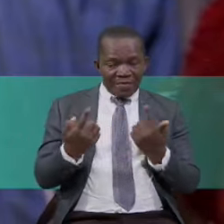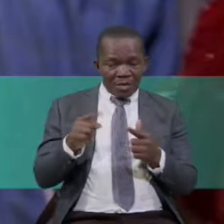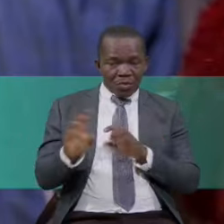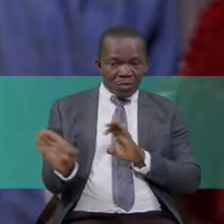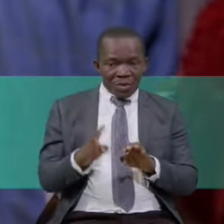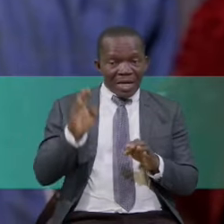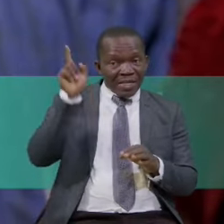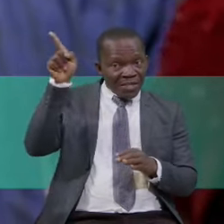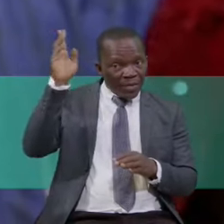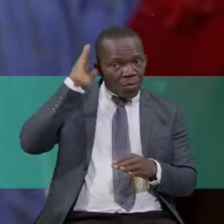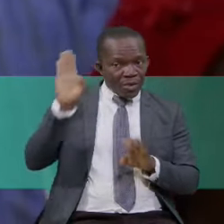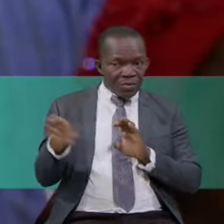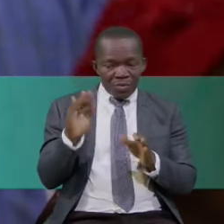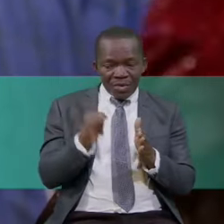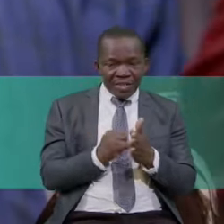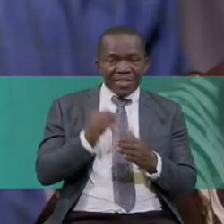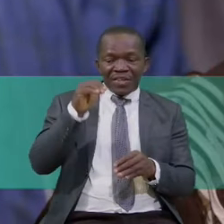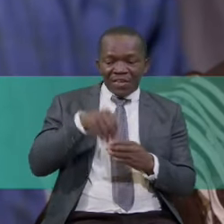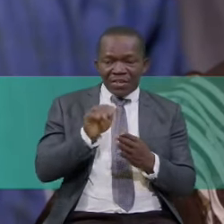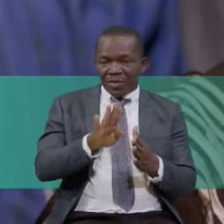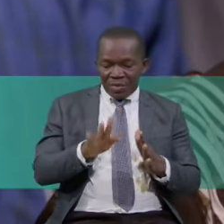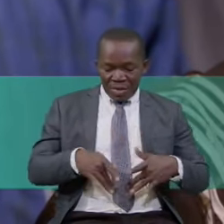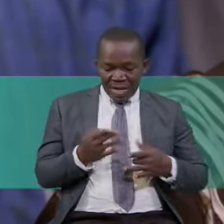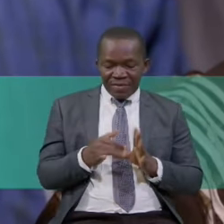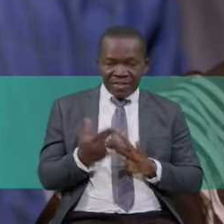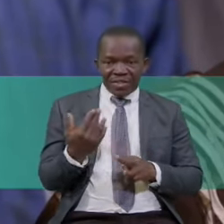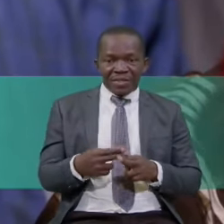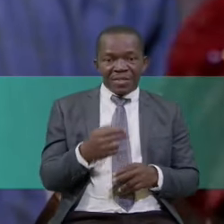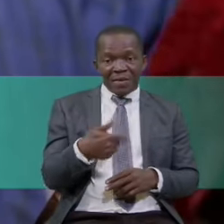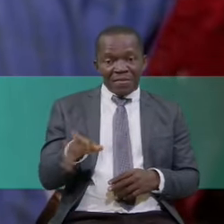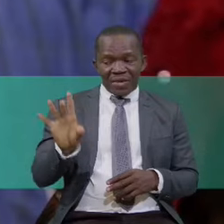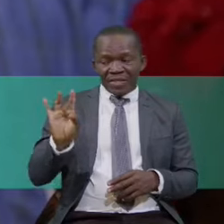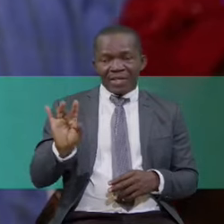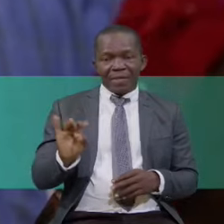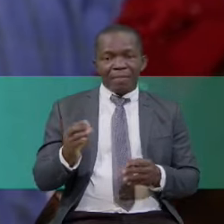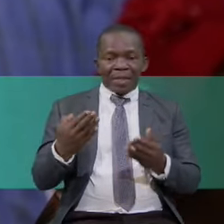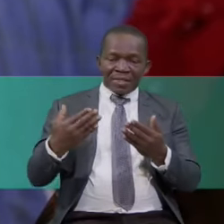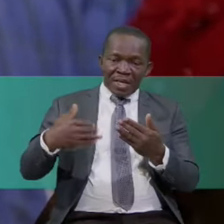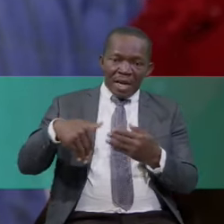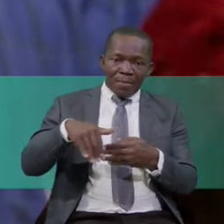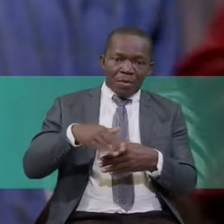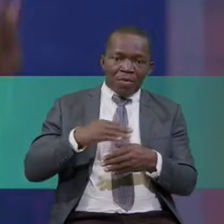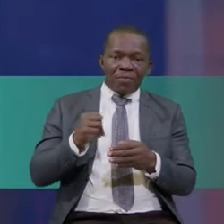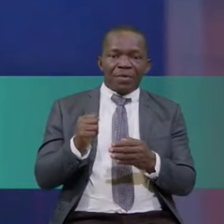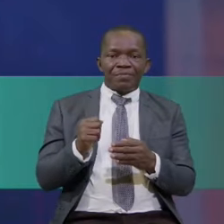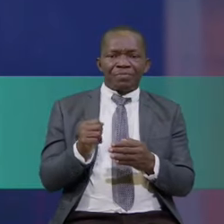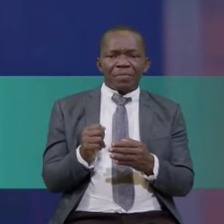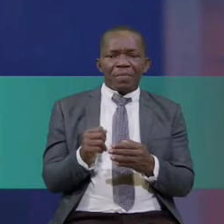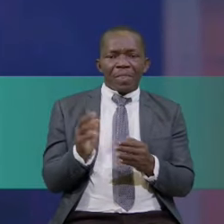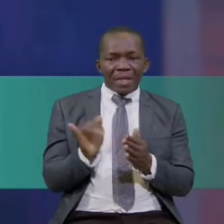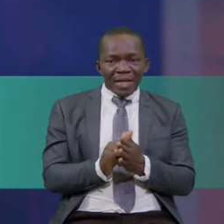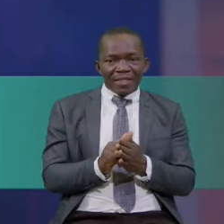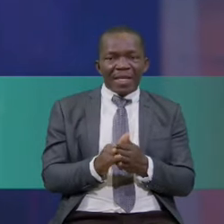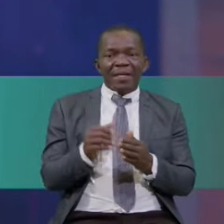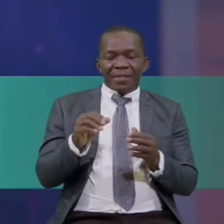voyons dans le verset 8 verset 8 dit après avoir dit d'abord tu n'as voulu et tu